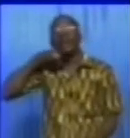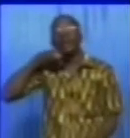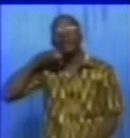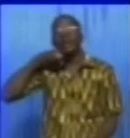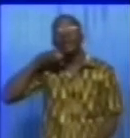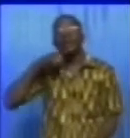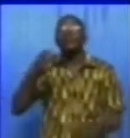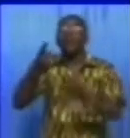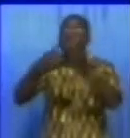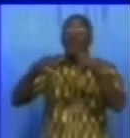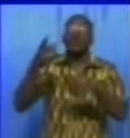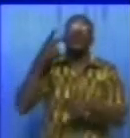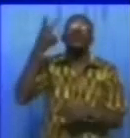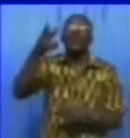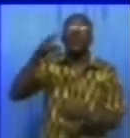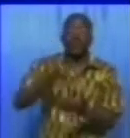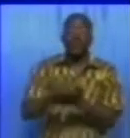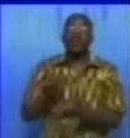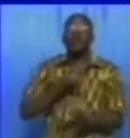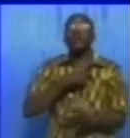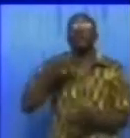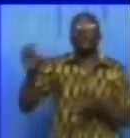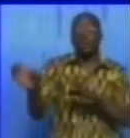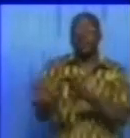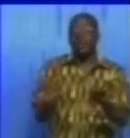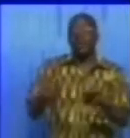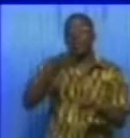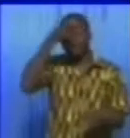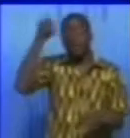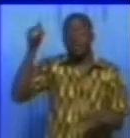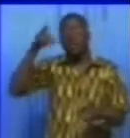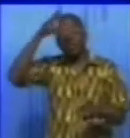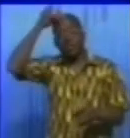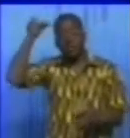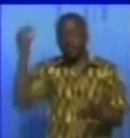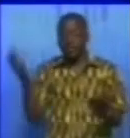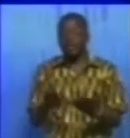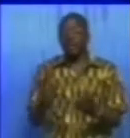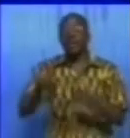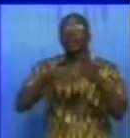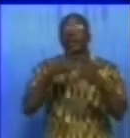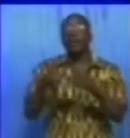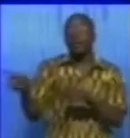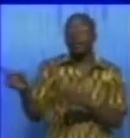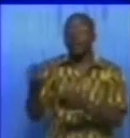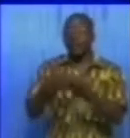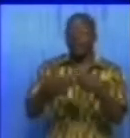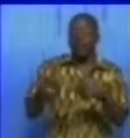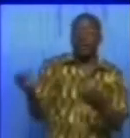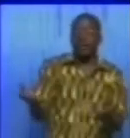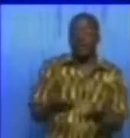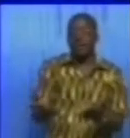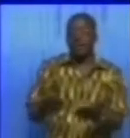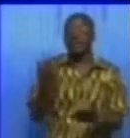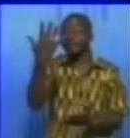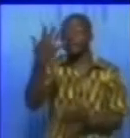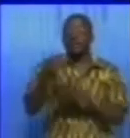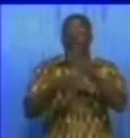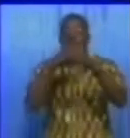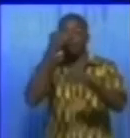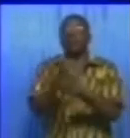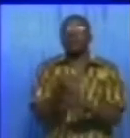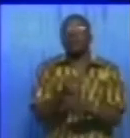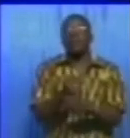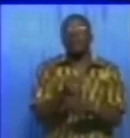n'ont qu'à venir voir ce que nous avons fait. Parce qu'à Dori, ici, quand nous sommes venus aux affaires, ça fait bientôt 5 ans,